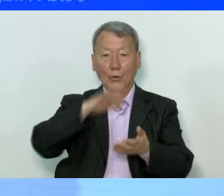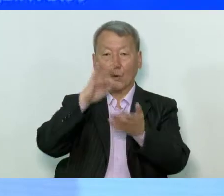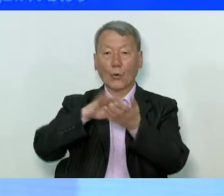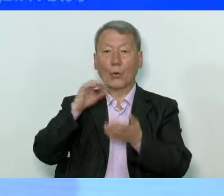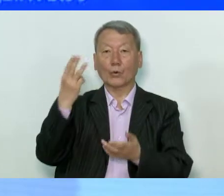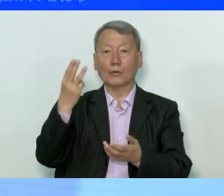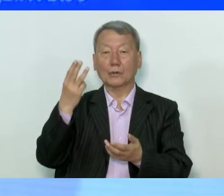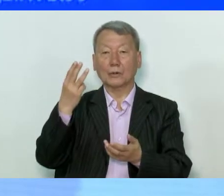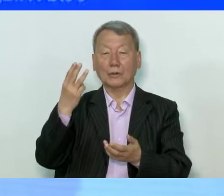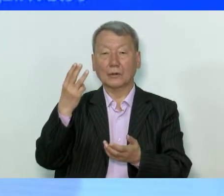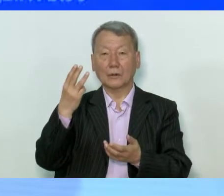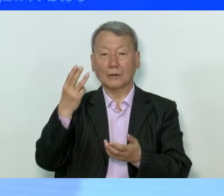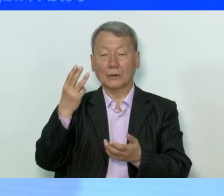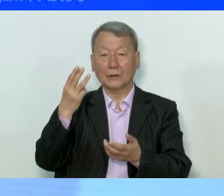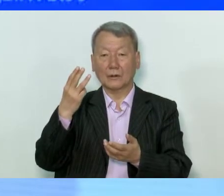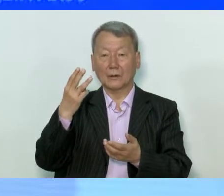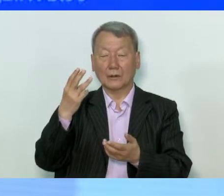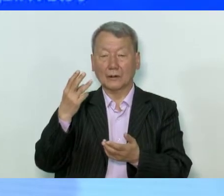шаардык төрөт